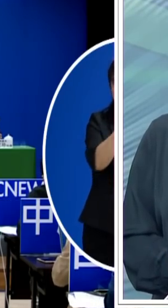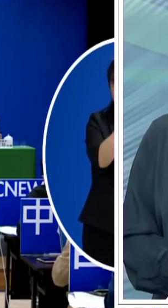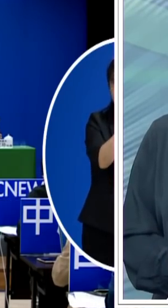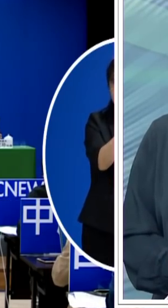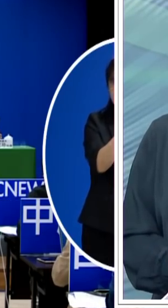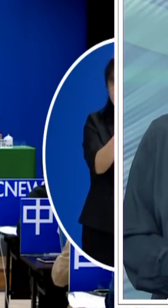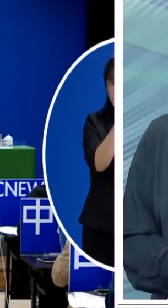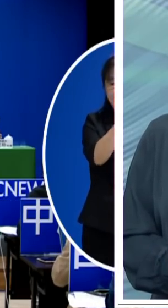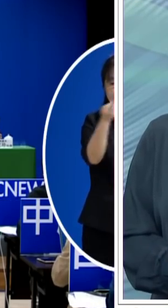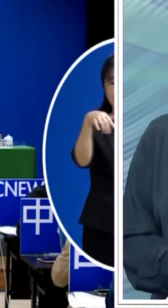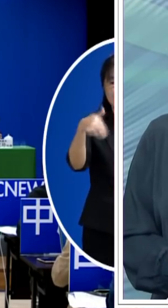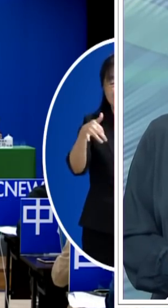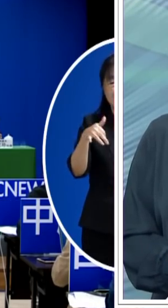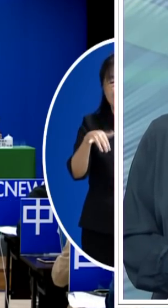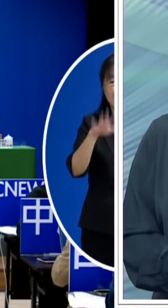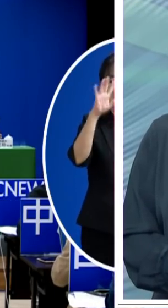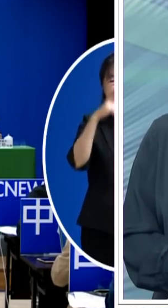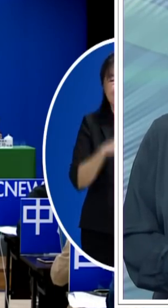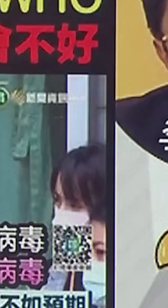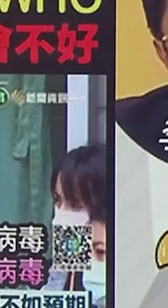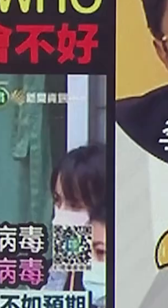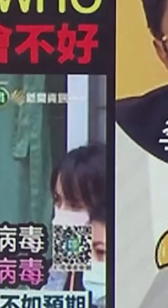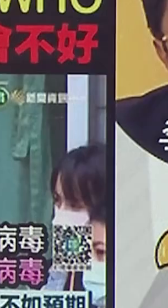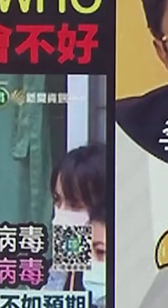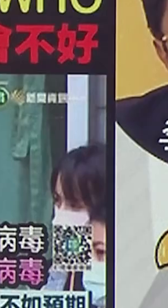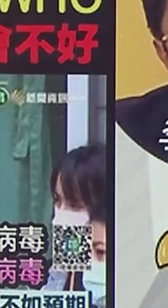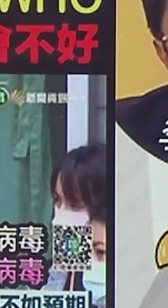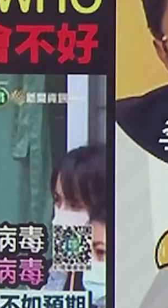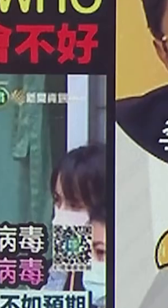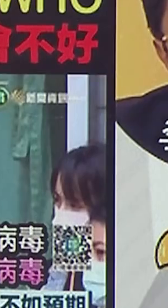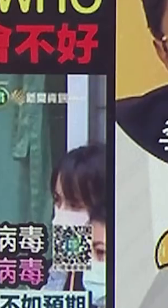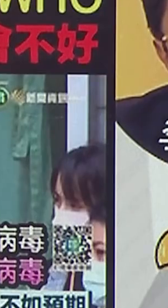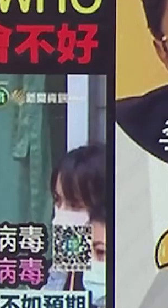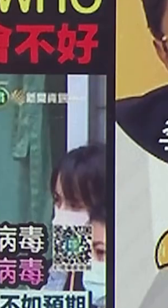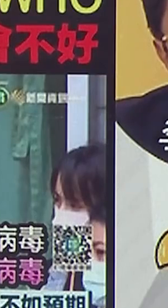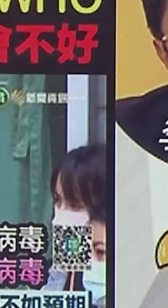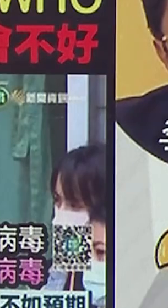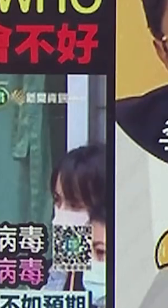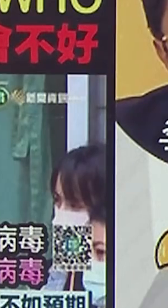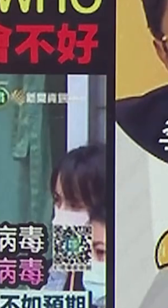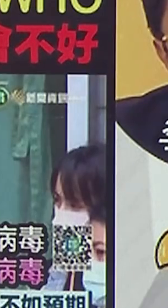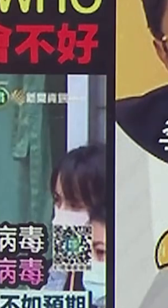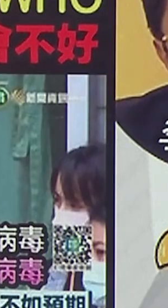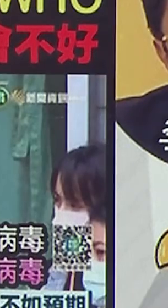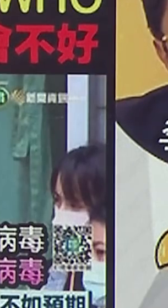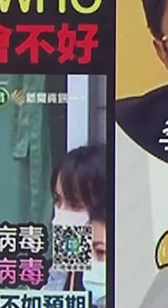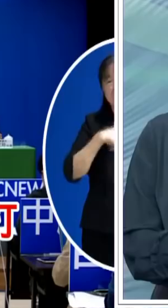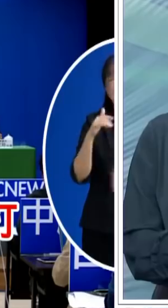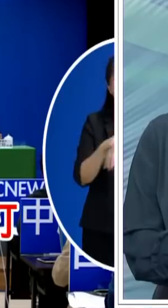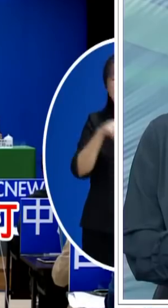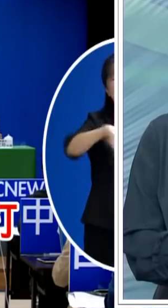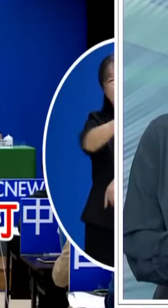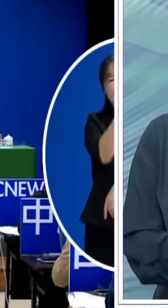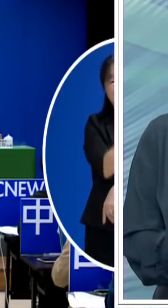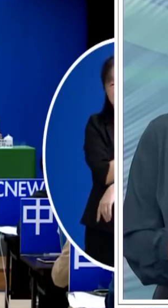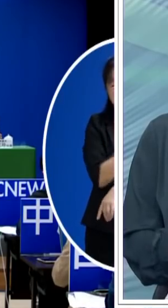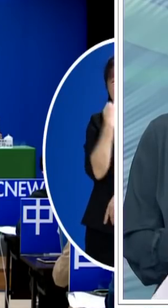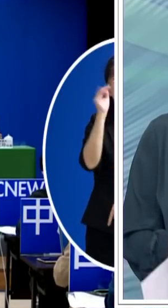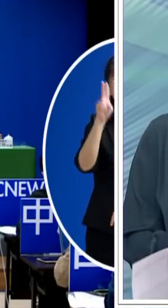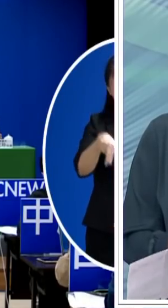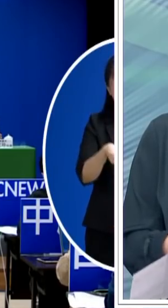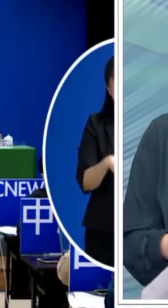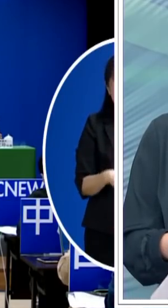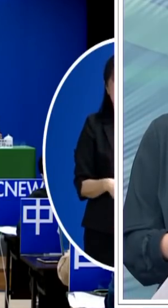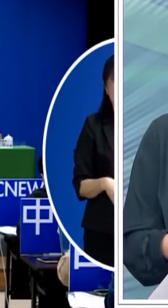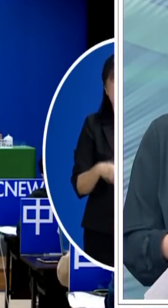题啊，对不对？那他当初就是为什么对 BNT 会这么抵制嘛？因为他想要造成一种疫苗